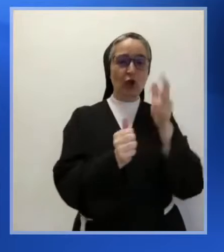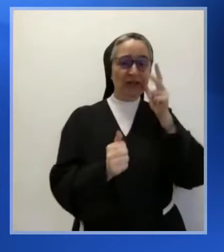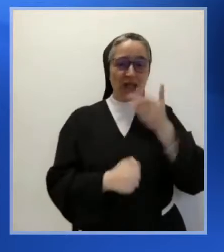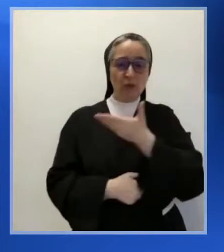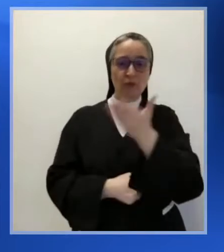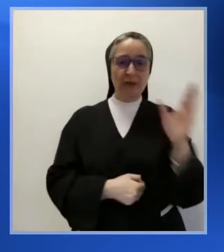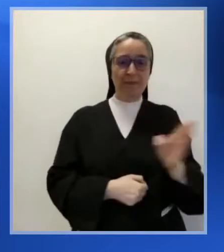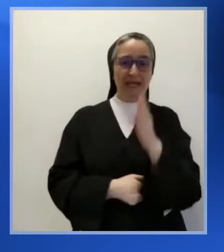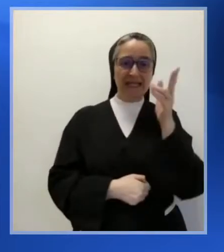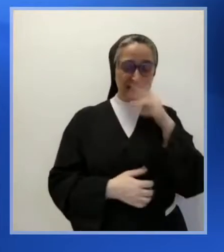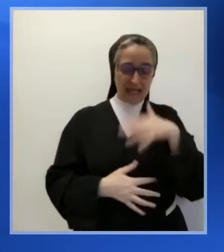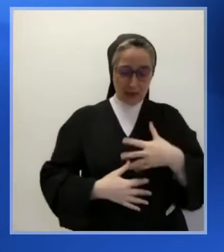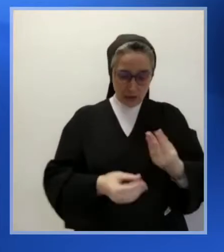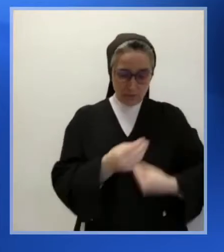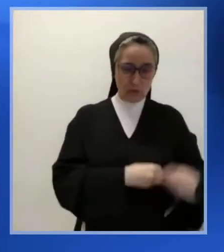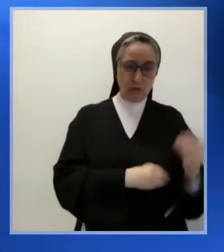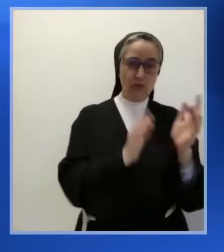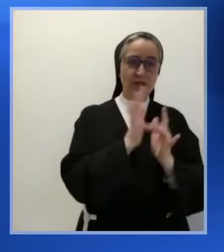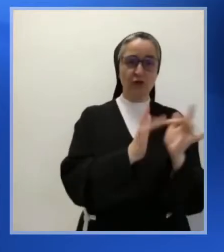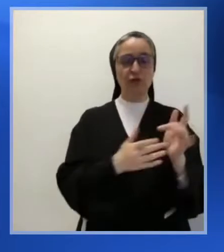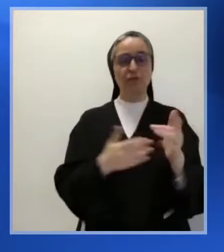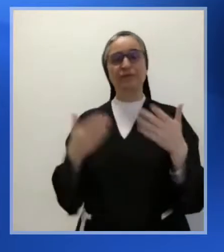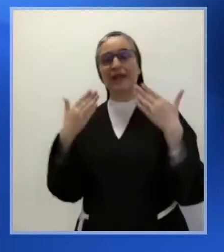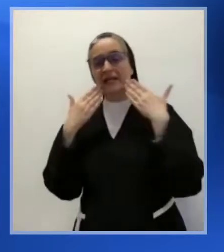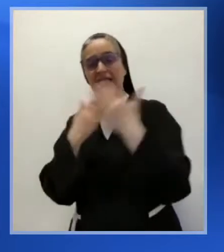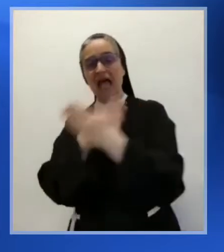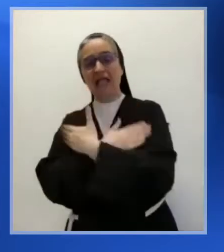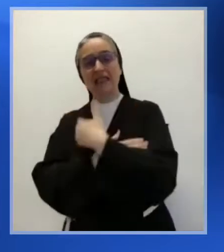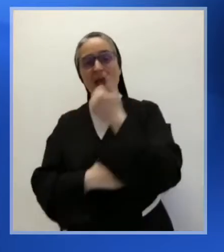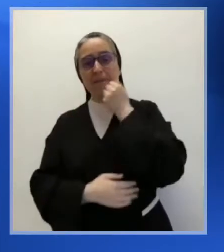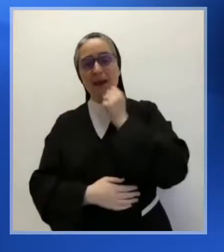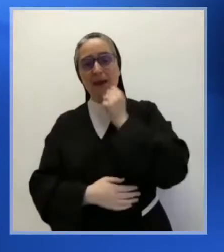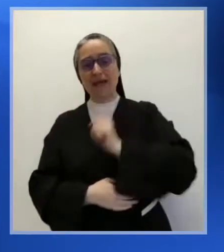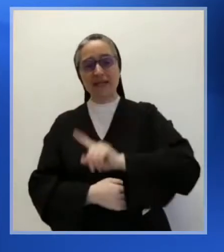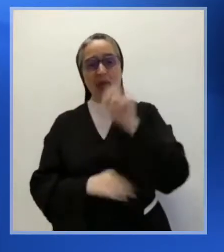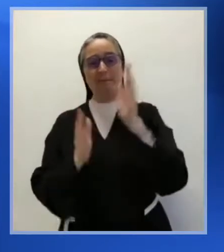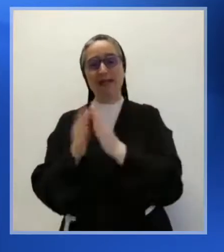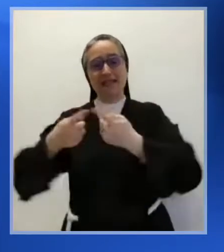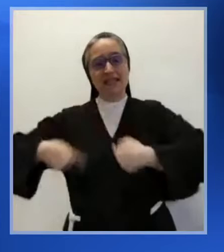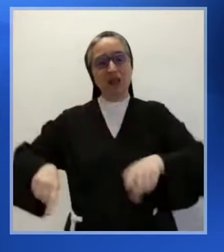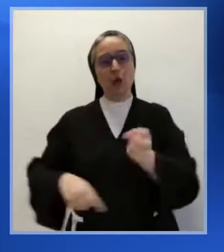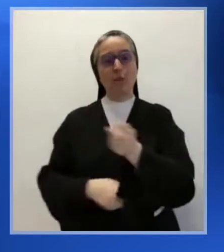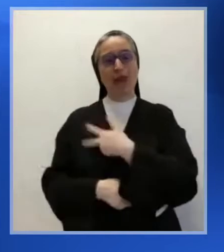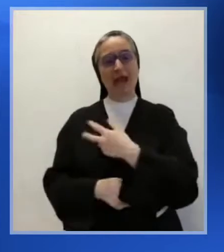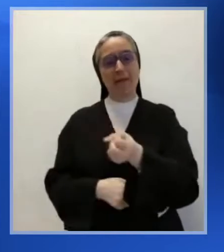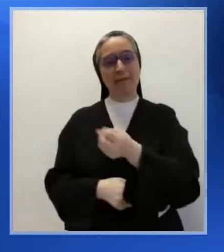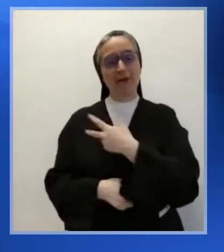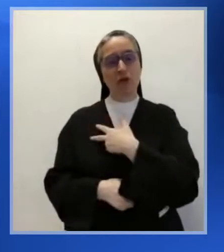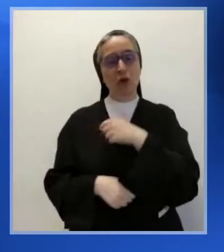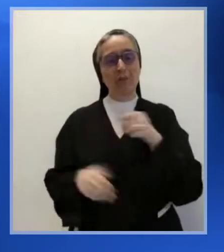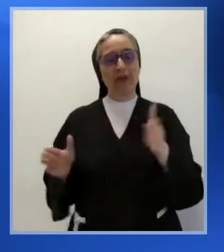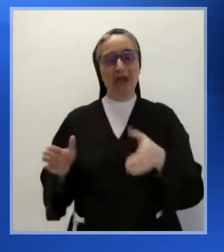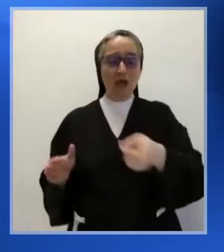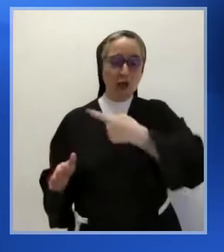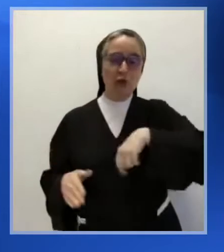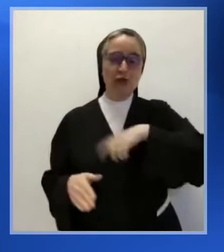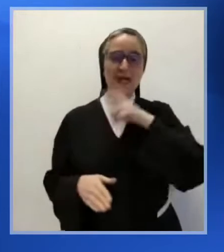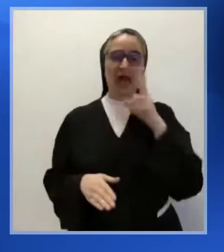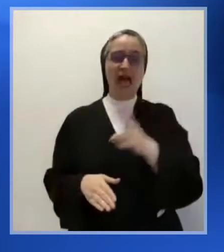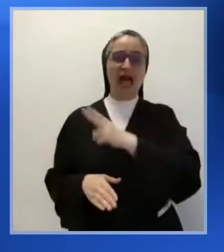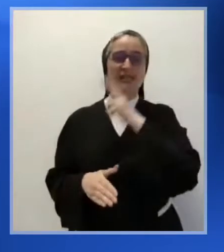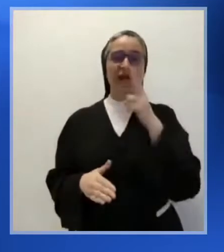tui mulieribus e benedicto fruttus ventris tui, Iesus. Santa Maria, Mater Dei, ora pro nobis